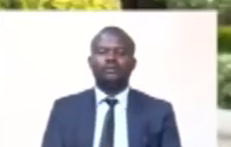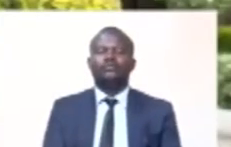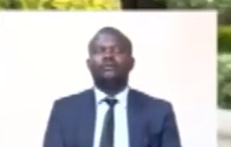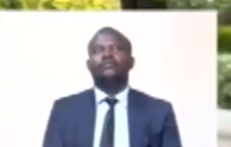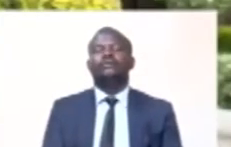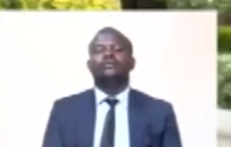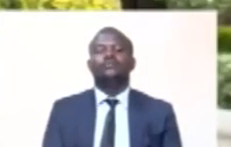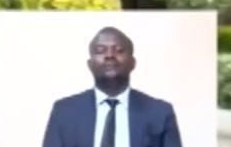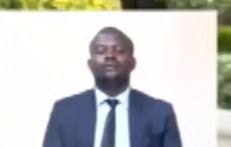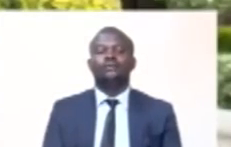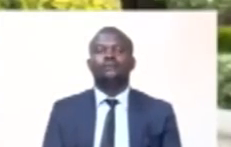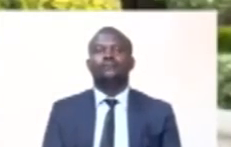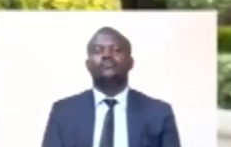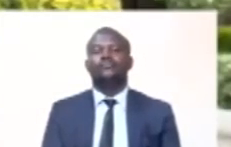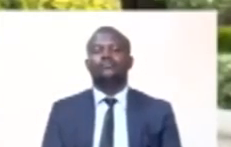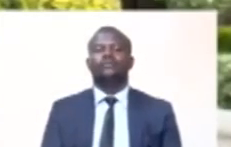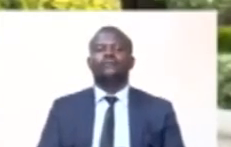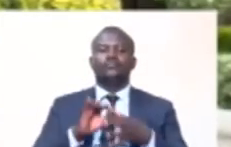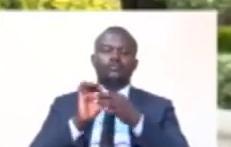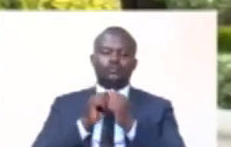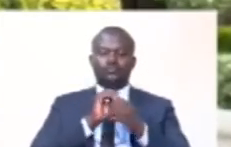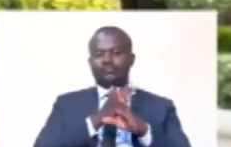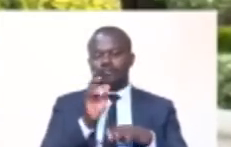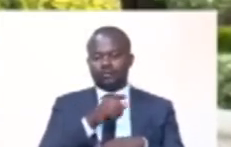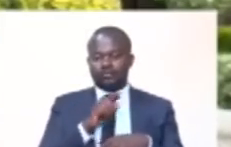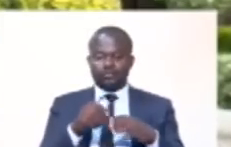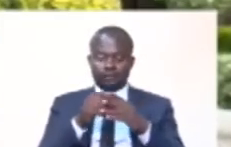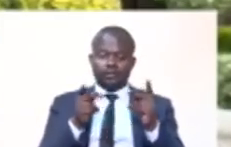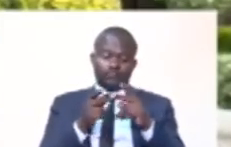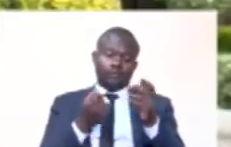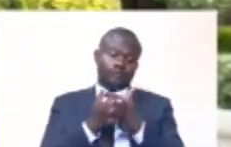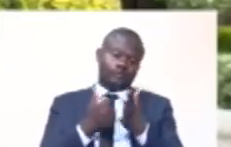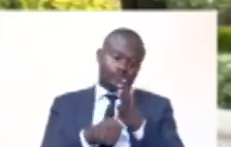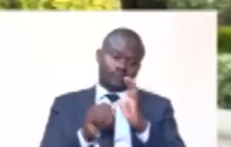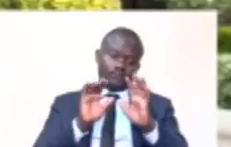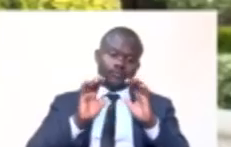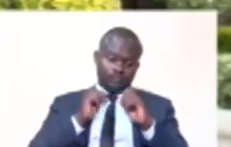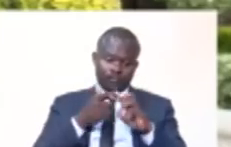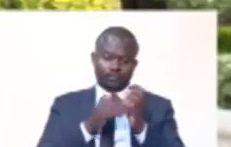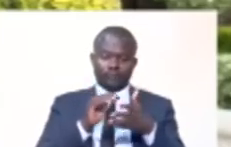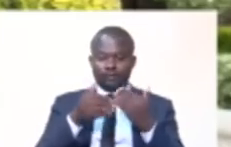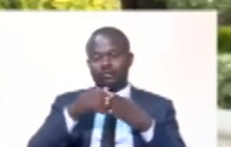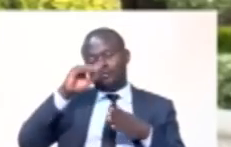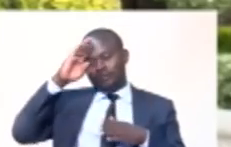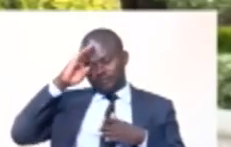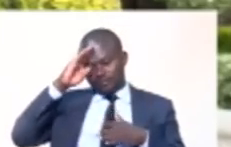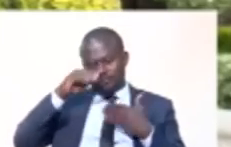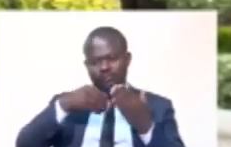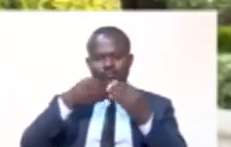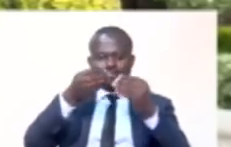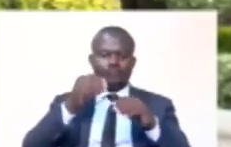ibyaha batangira amakuru ku gihe ikindi cyo cyose cyabateza umutekano mu kinyamuneka bacyamagane ariko haya polisi